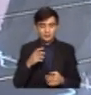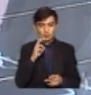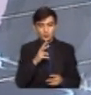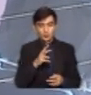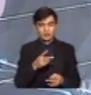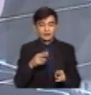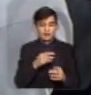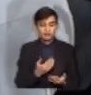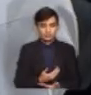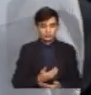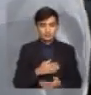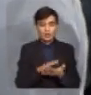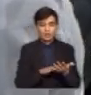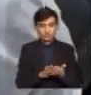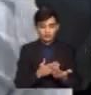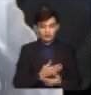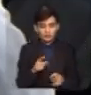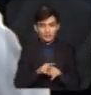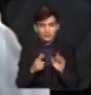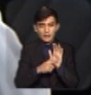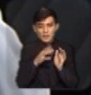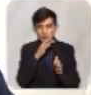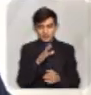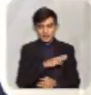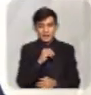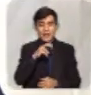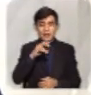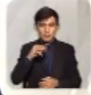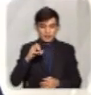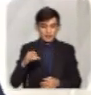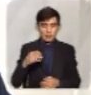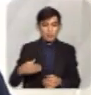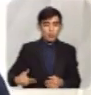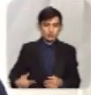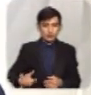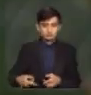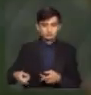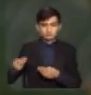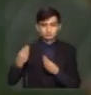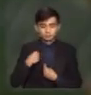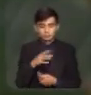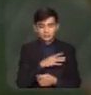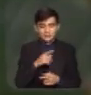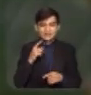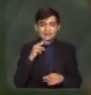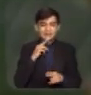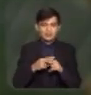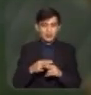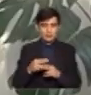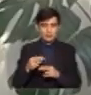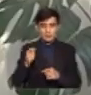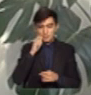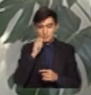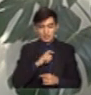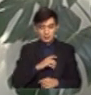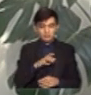кого-то. Почти 7 лет, как Эльмира Ибрагимова живет с пересаженной почкой. Вторую жизнь ей подарила сестра.